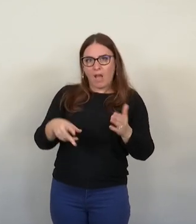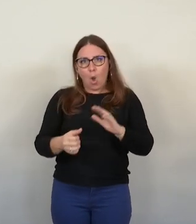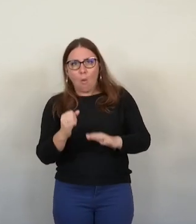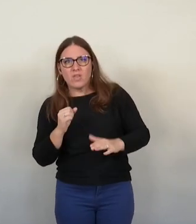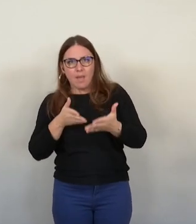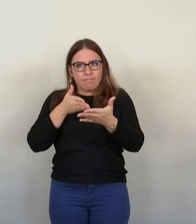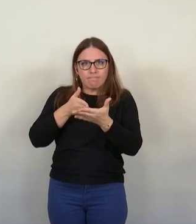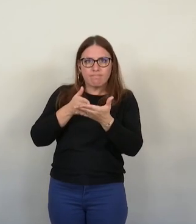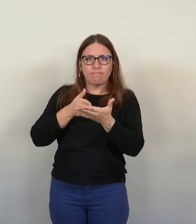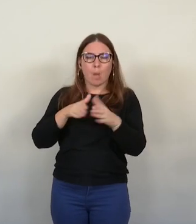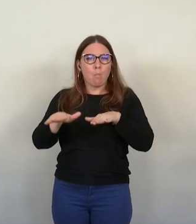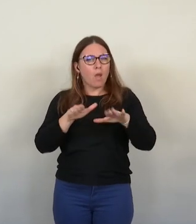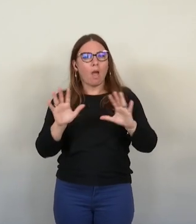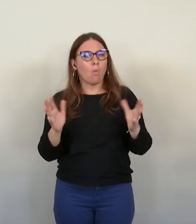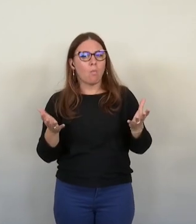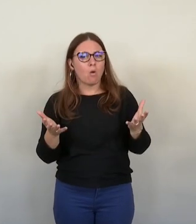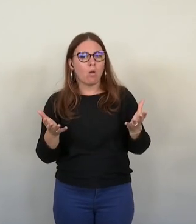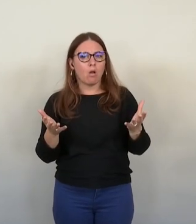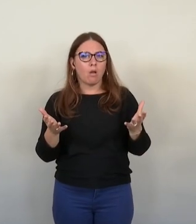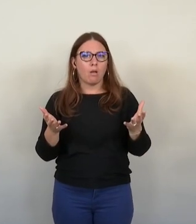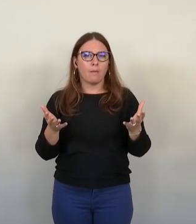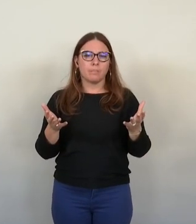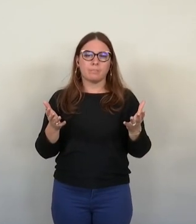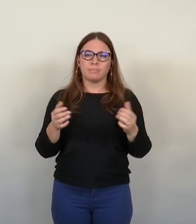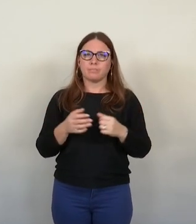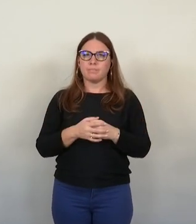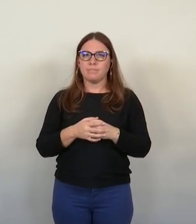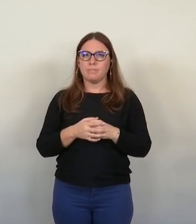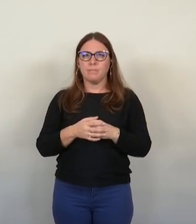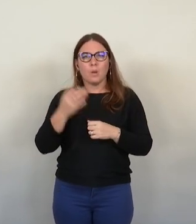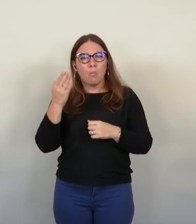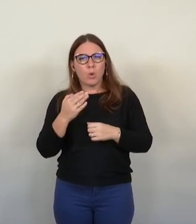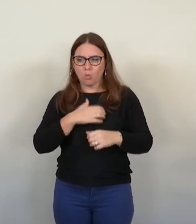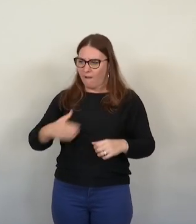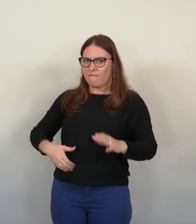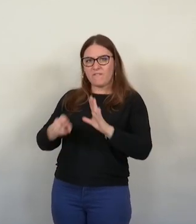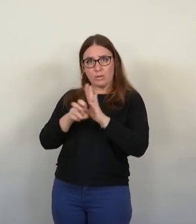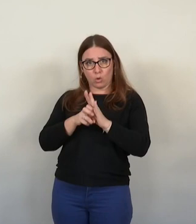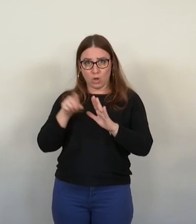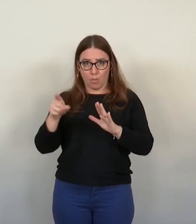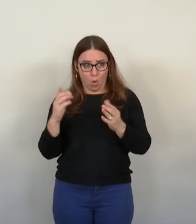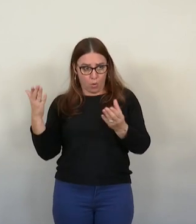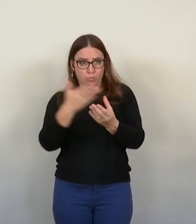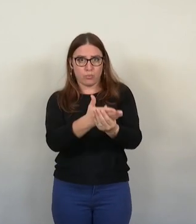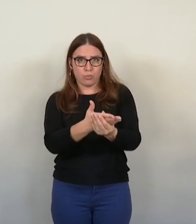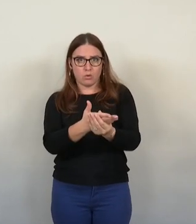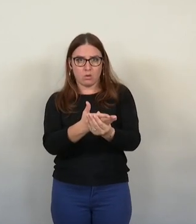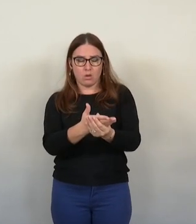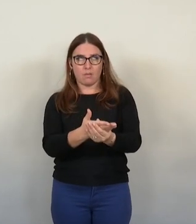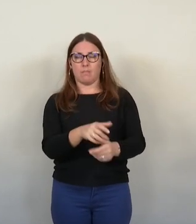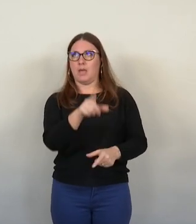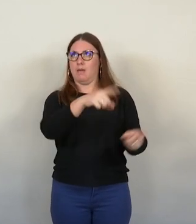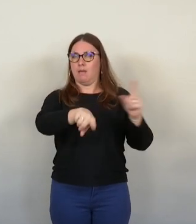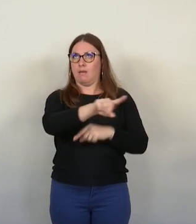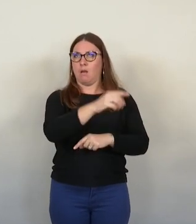moyen presque aussi coercitif parce qu'on on se dit mais si la ville de Grenoble veut aller là comment ils vont faire vis-à-vis des exploitants